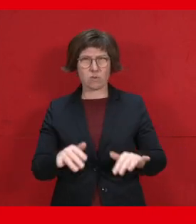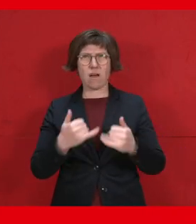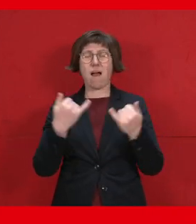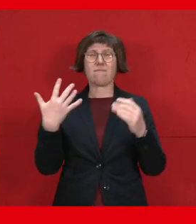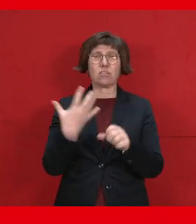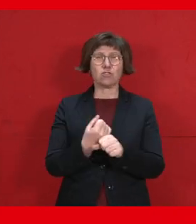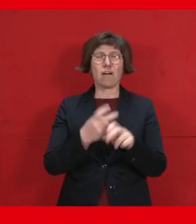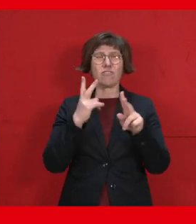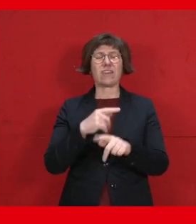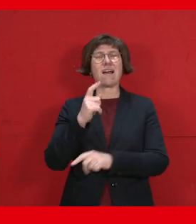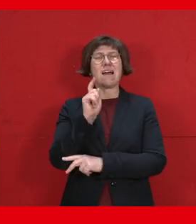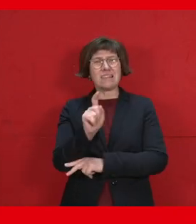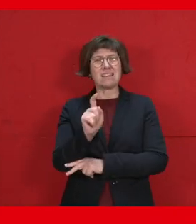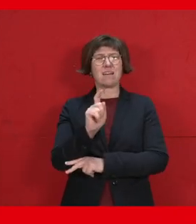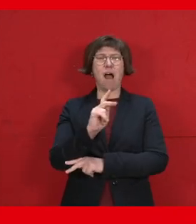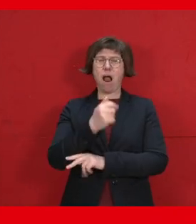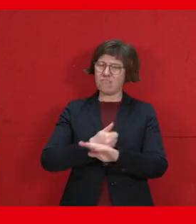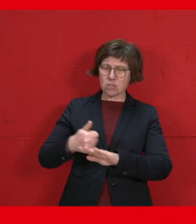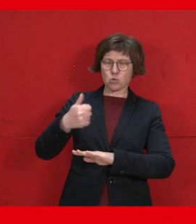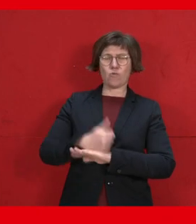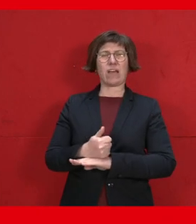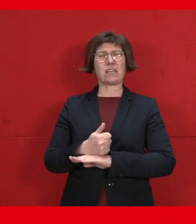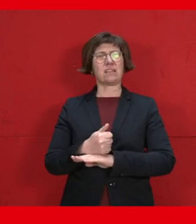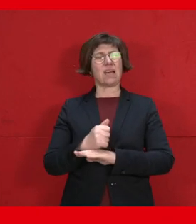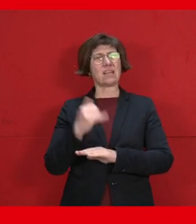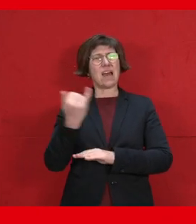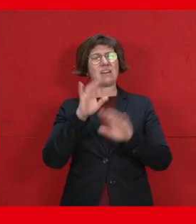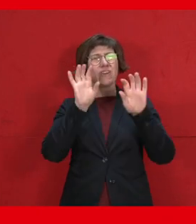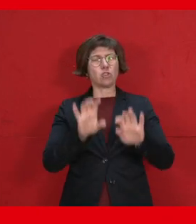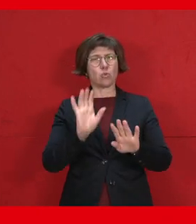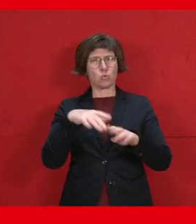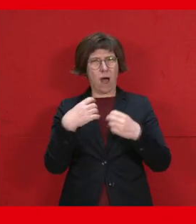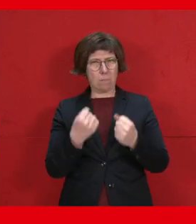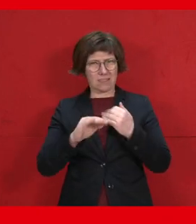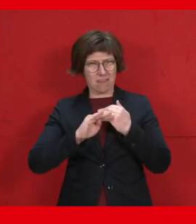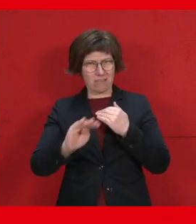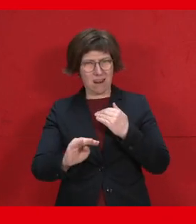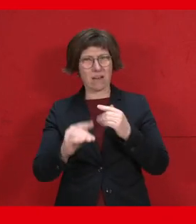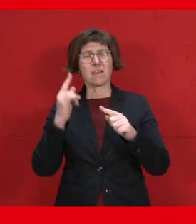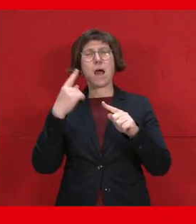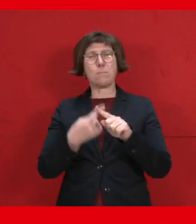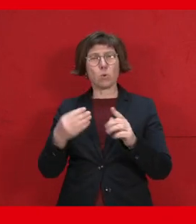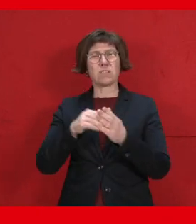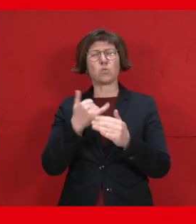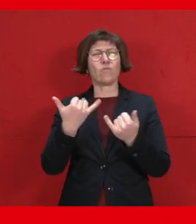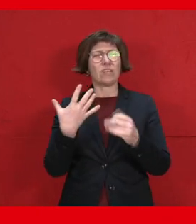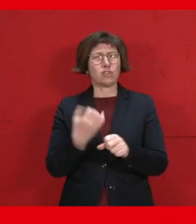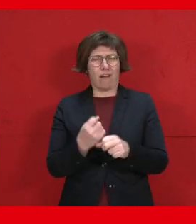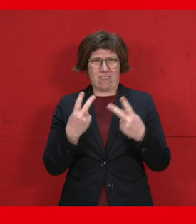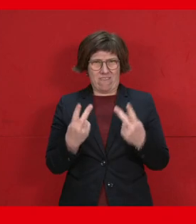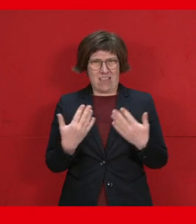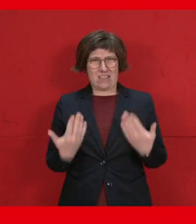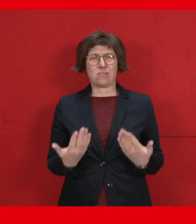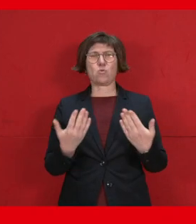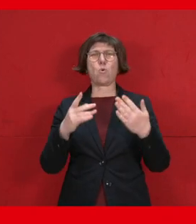das hin, dass wir die digitale Souveränität und Infrastruktur unseres Landes sichern? Und wie schaffen wir gerade in diesen Tagen ganz wichtig,